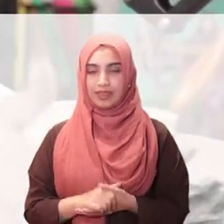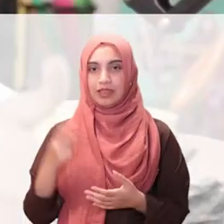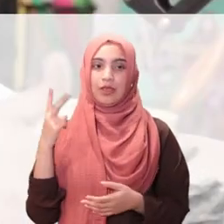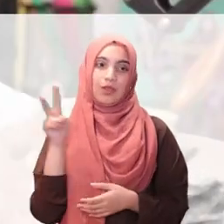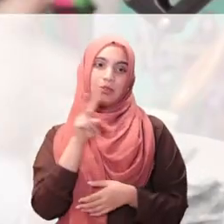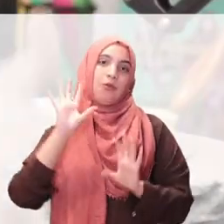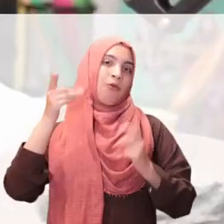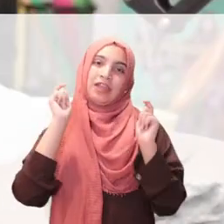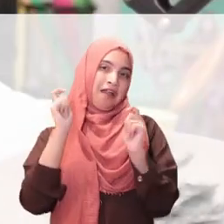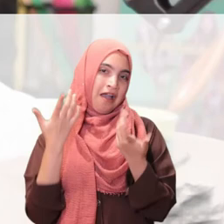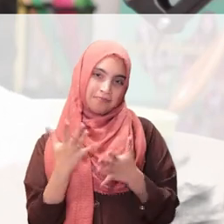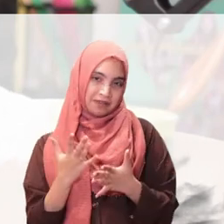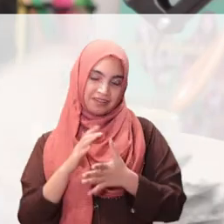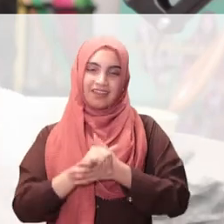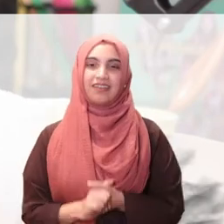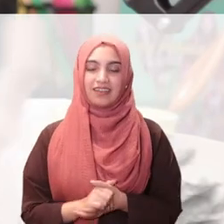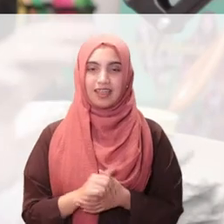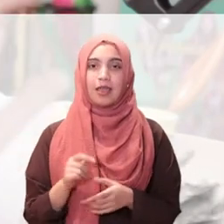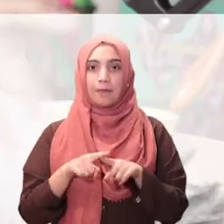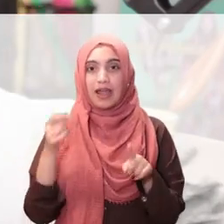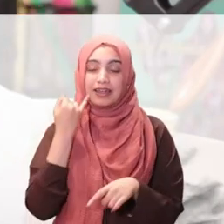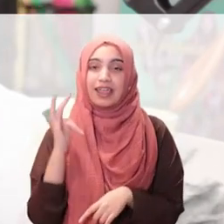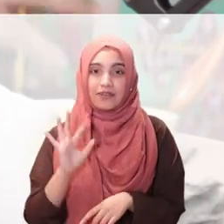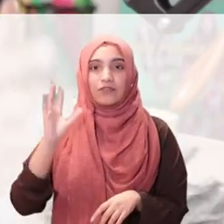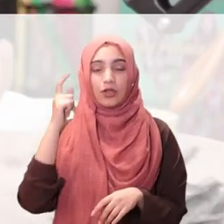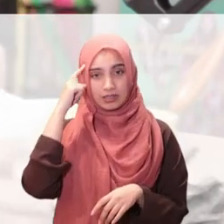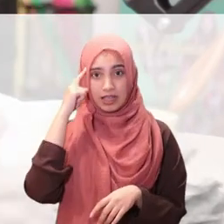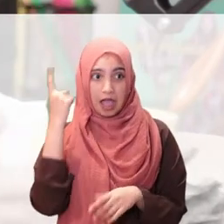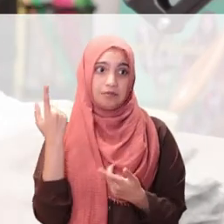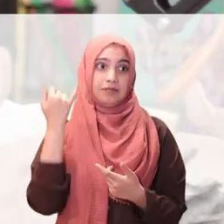बिजनेस आइडिया है वह है